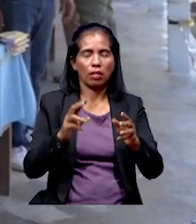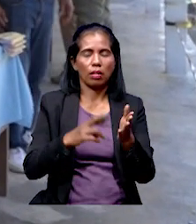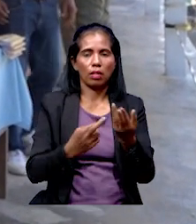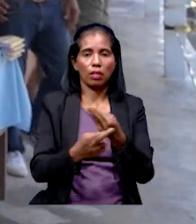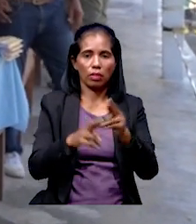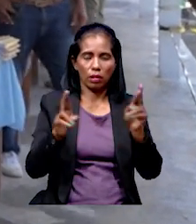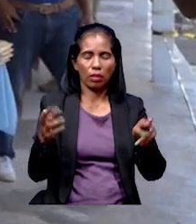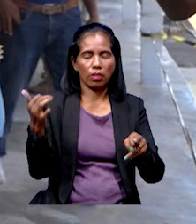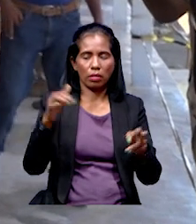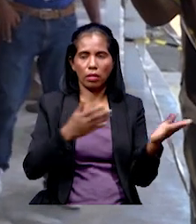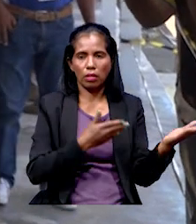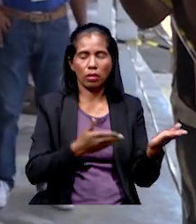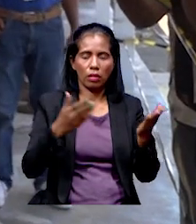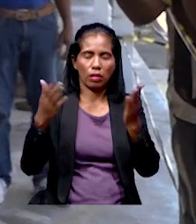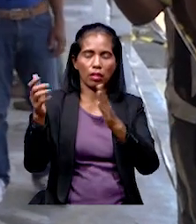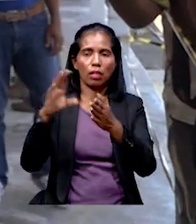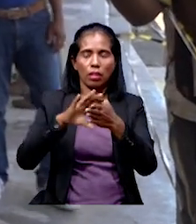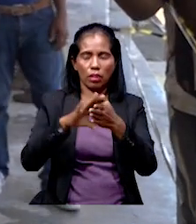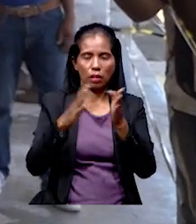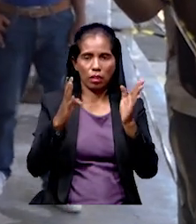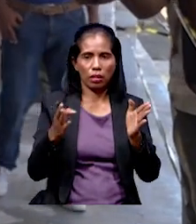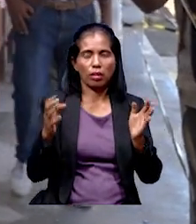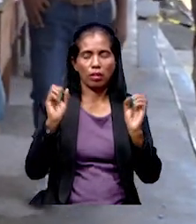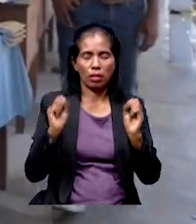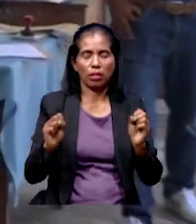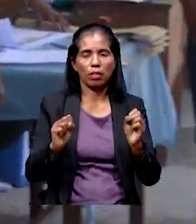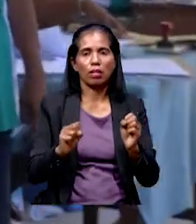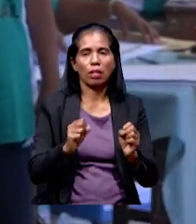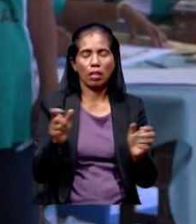Sira, no haruka acta eleitoral Sira, no elemento Sira